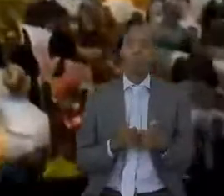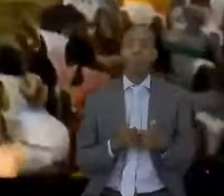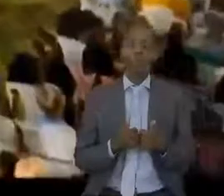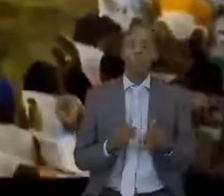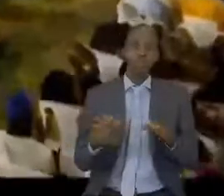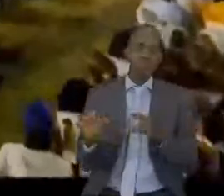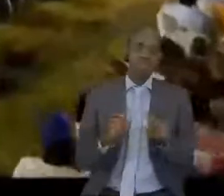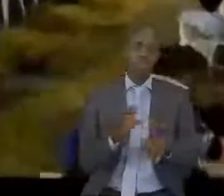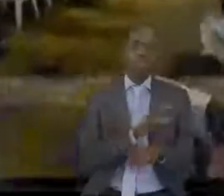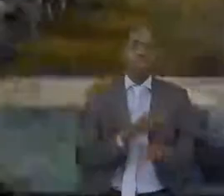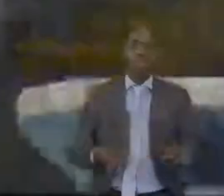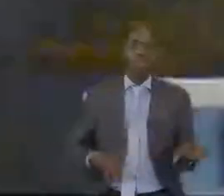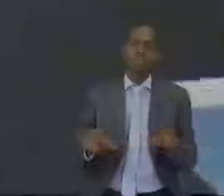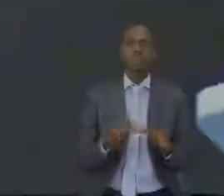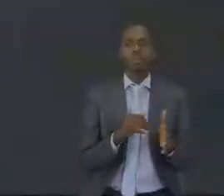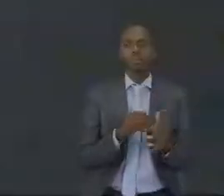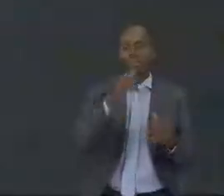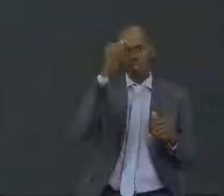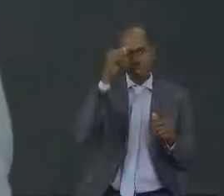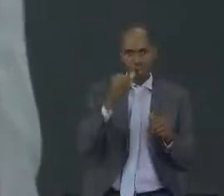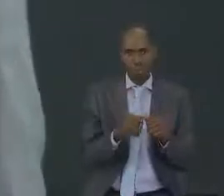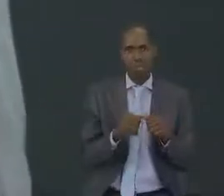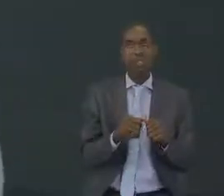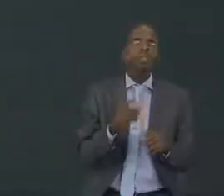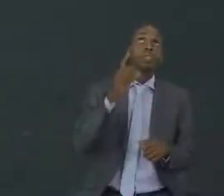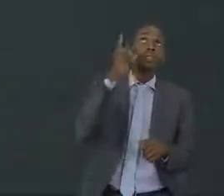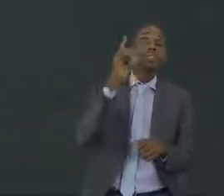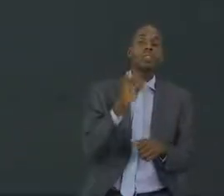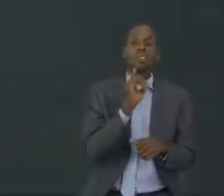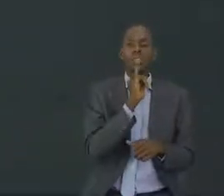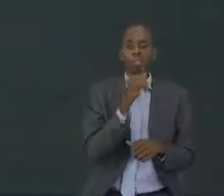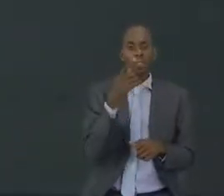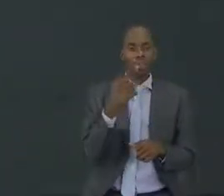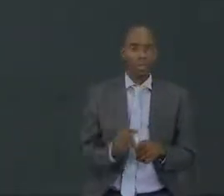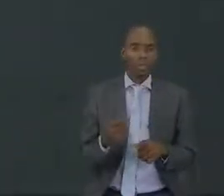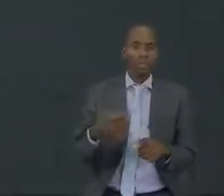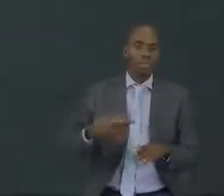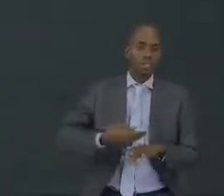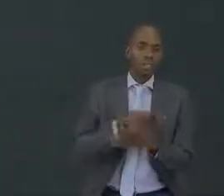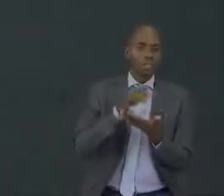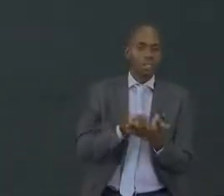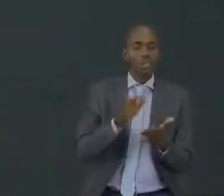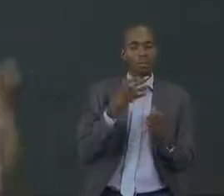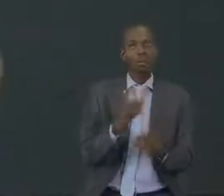Comment Christ le fait? Rappelez-vous. Il est l'agneau de Dieu qui